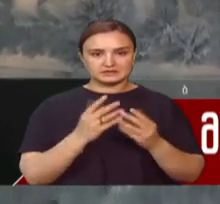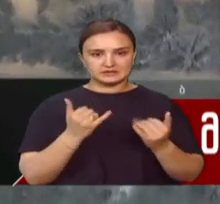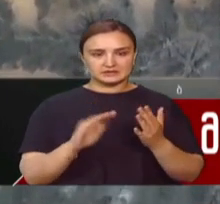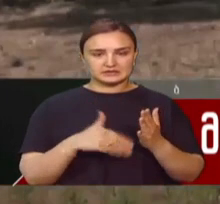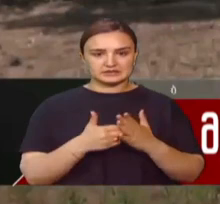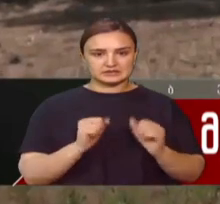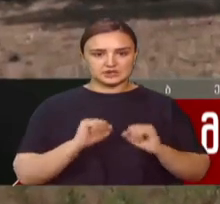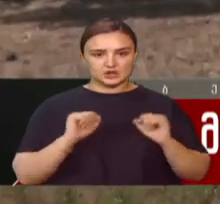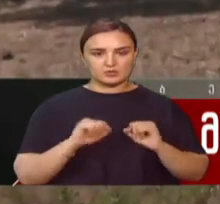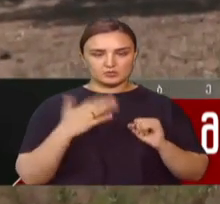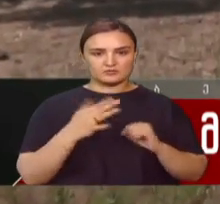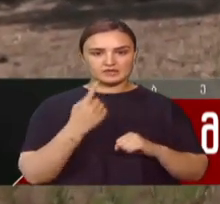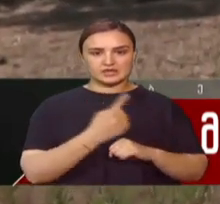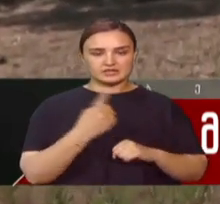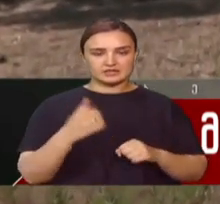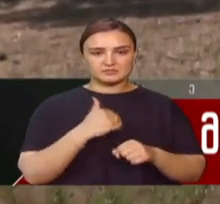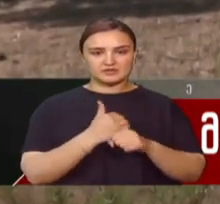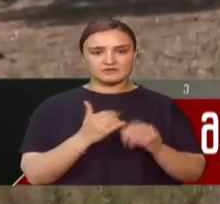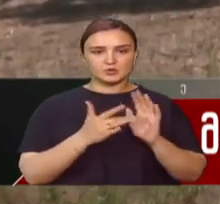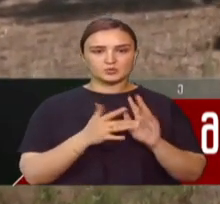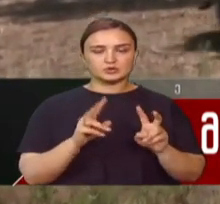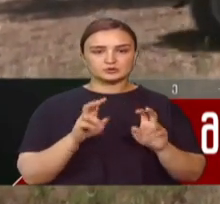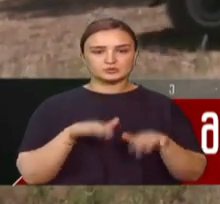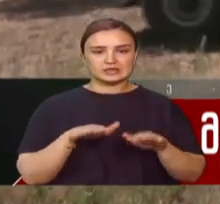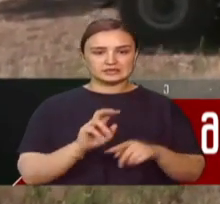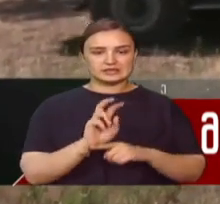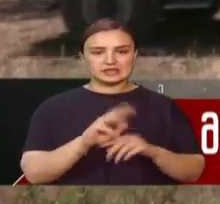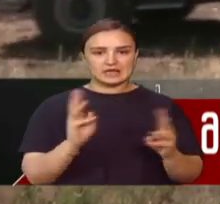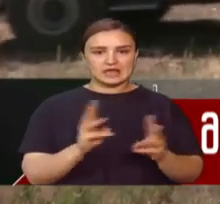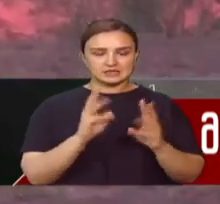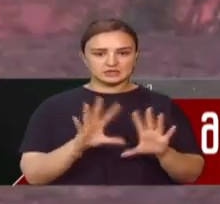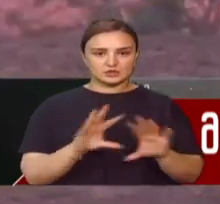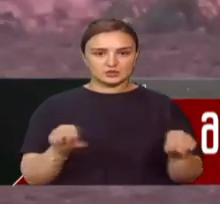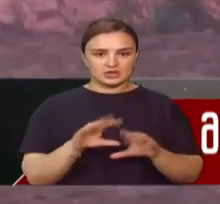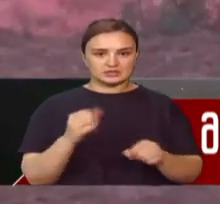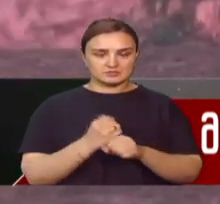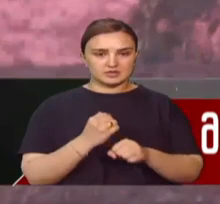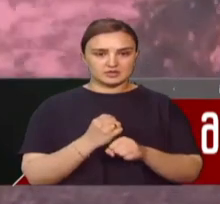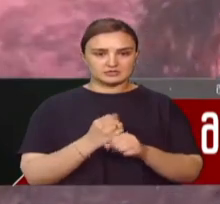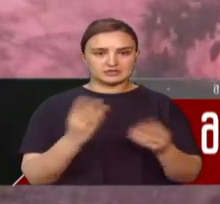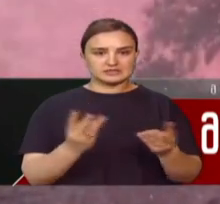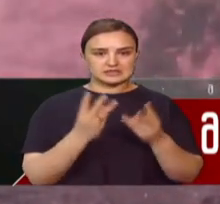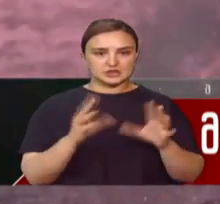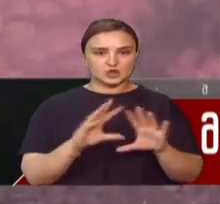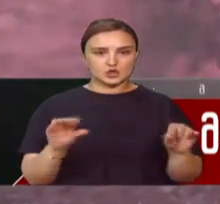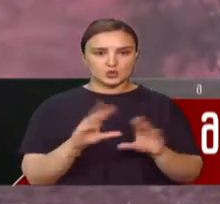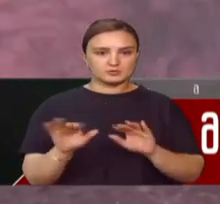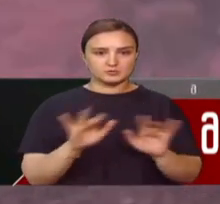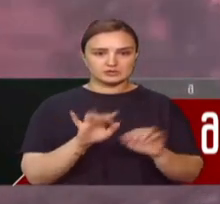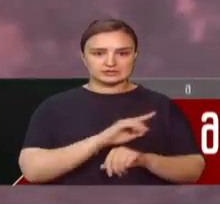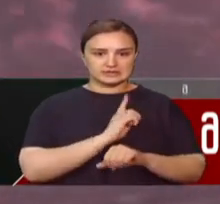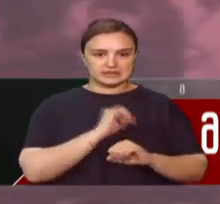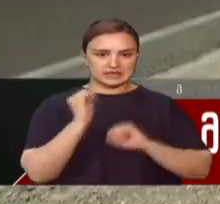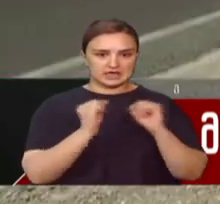დრომდე ცდილობენ უკვე ერთ-ერთ მთავარ ტურისტულ ზონამდე მისული ხანძრის ლოკალიზება მოახდინონ, თუმცა ცეცხლის ქრობის პროცესს ძლიერი